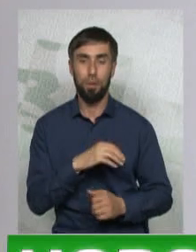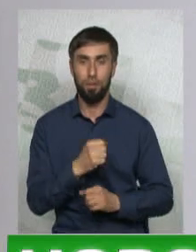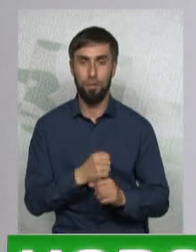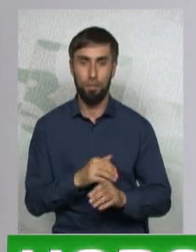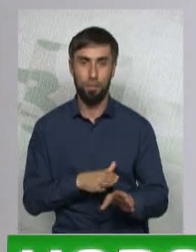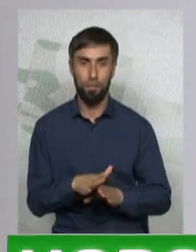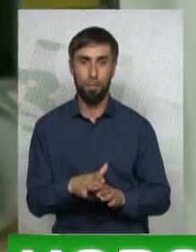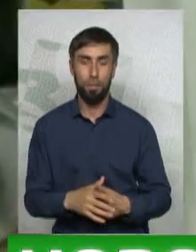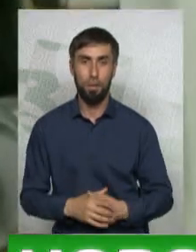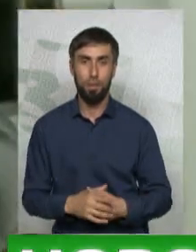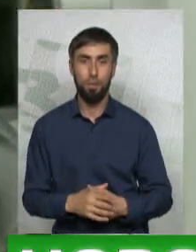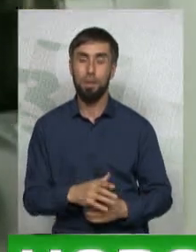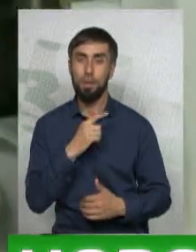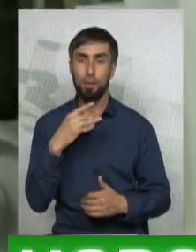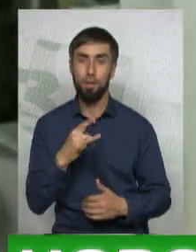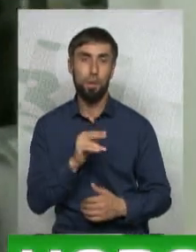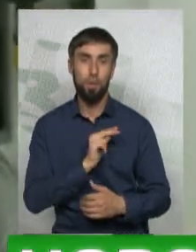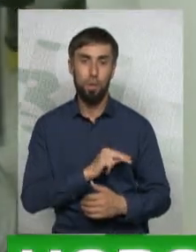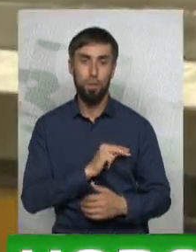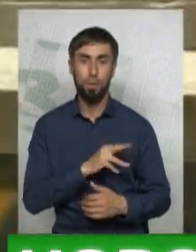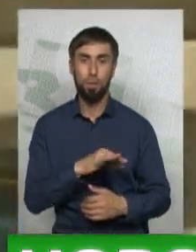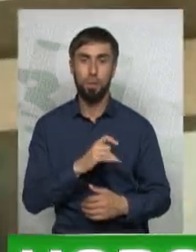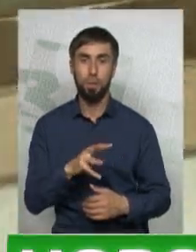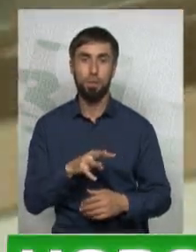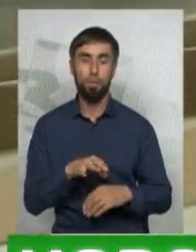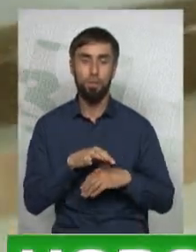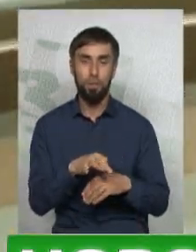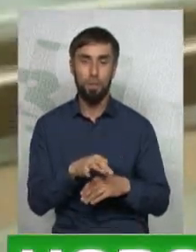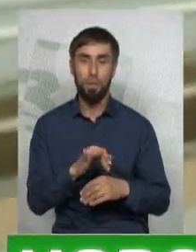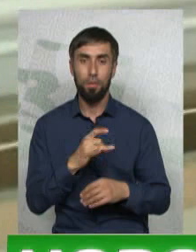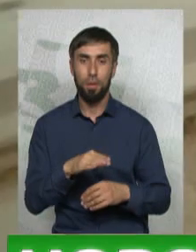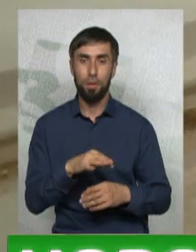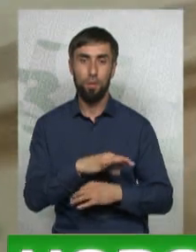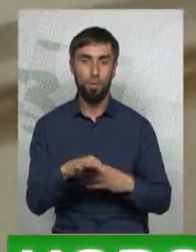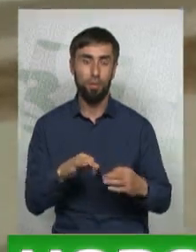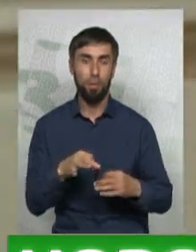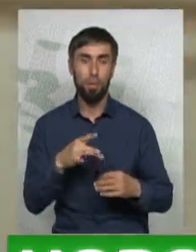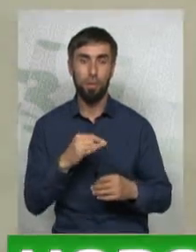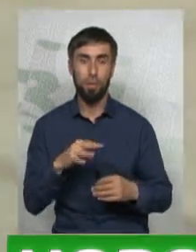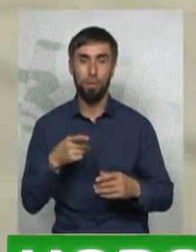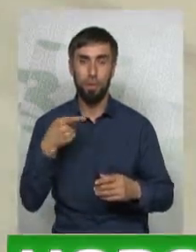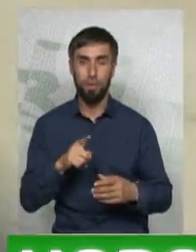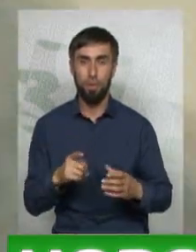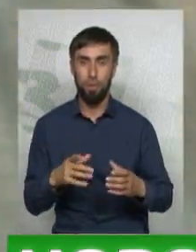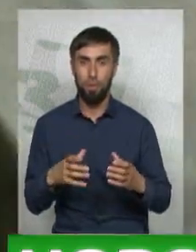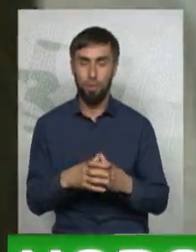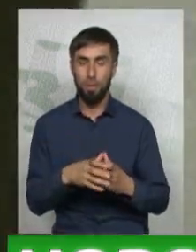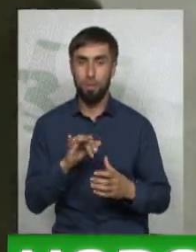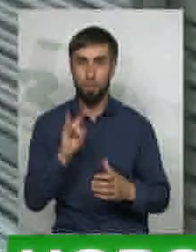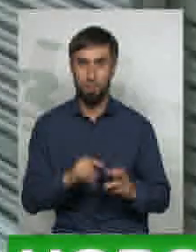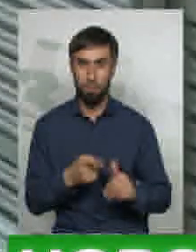осуществимы, были реализованы. В республике функционирует механизм сопровождения инвестиционных проектов в режиме единого окна и